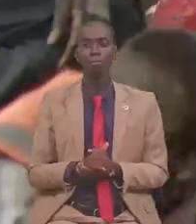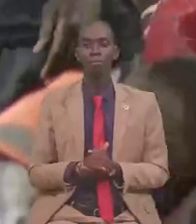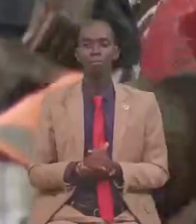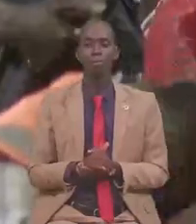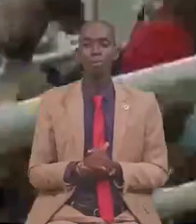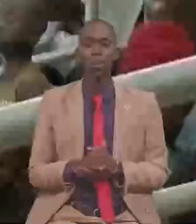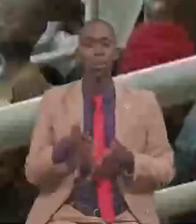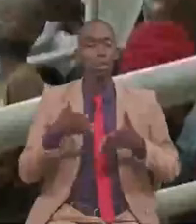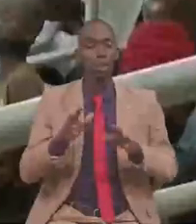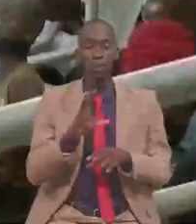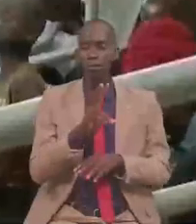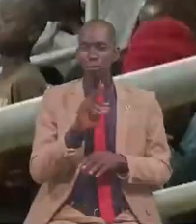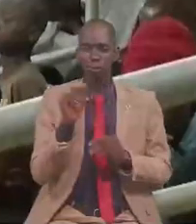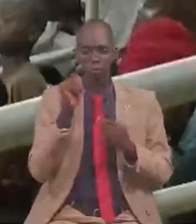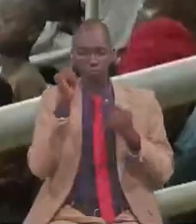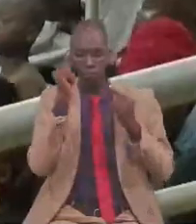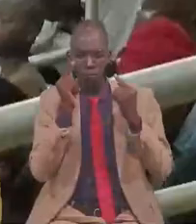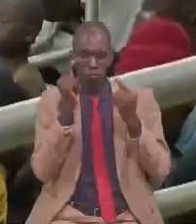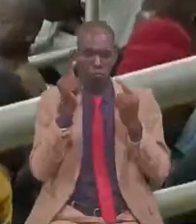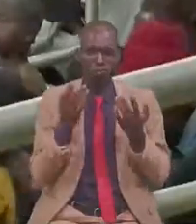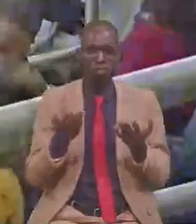qu'aucune autre pensée,